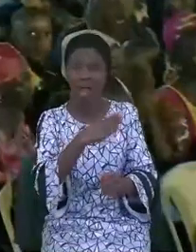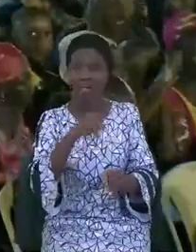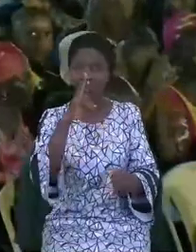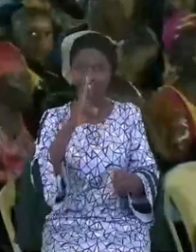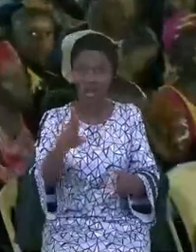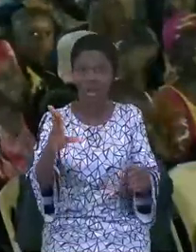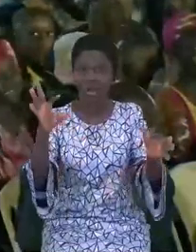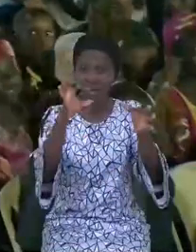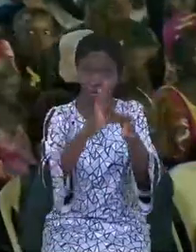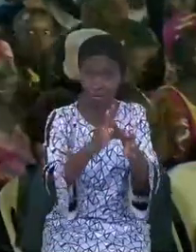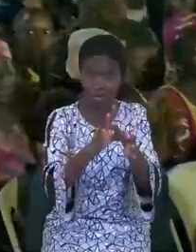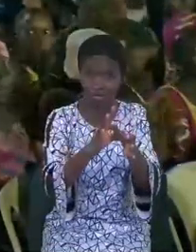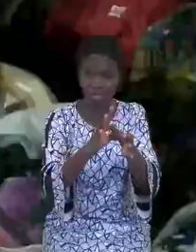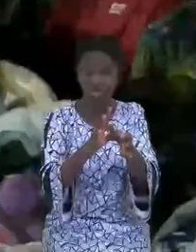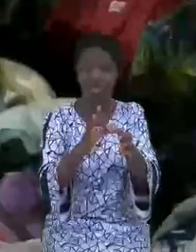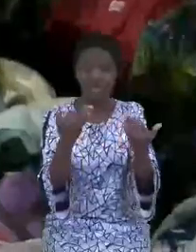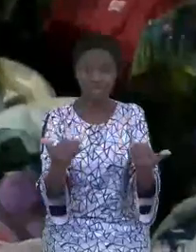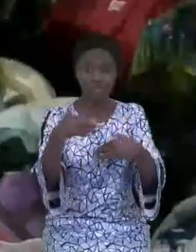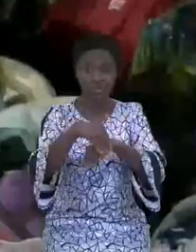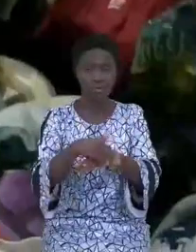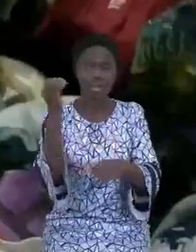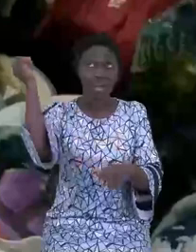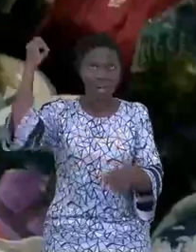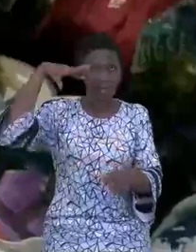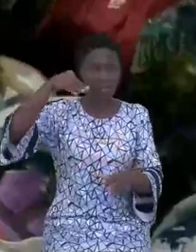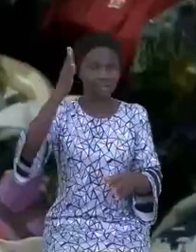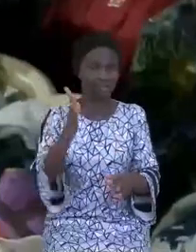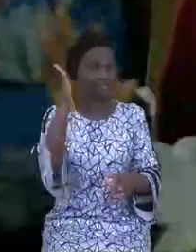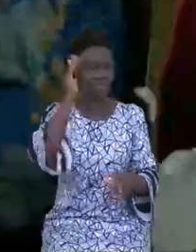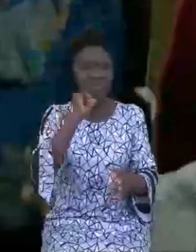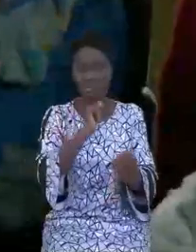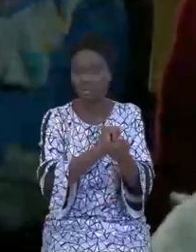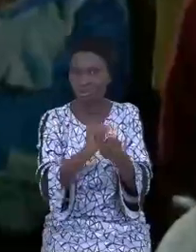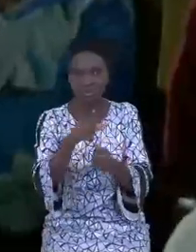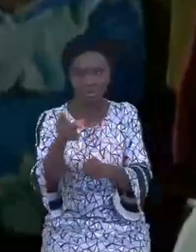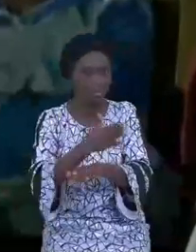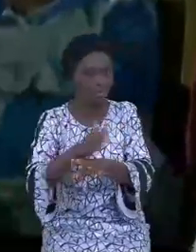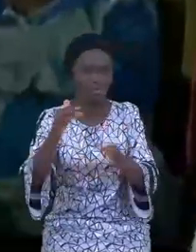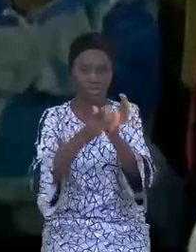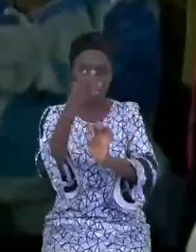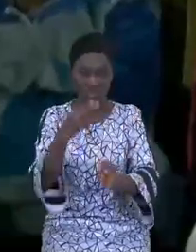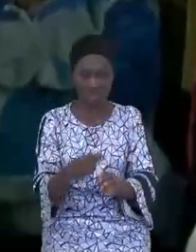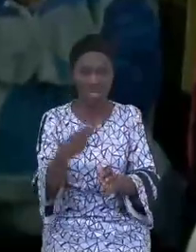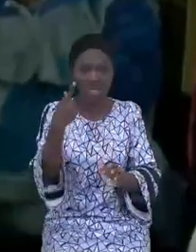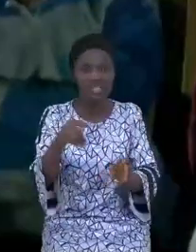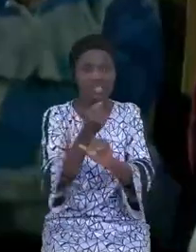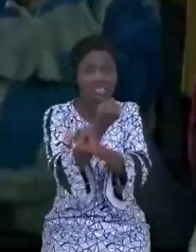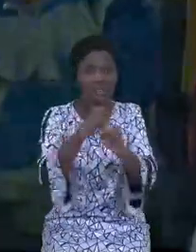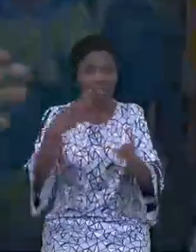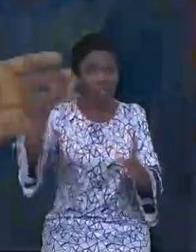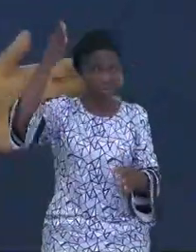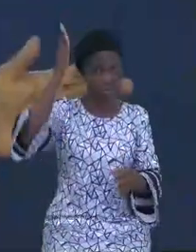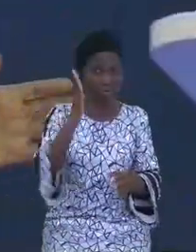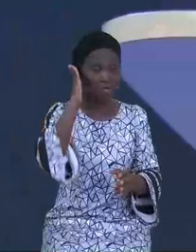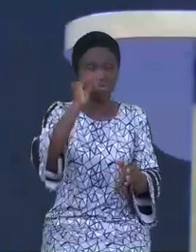ce soir. La grâce de Dieu ne va pas te dépasser. Le salut de Dieu ne va pas te dépasser, parce